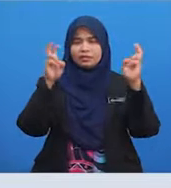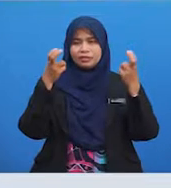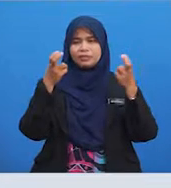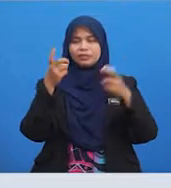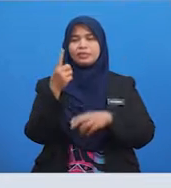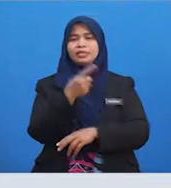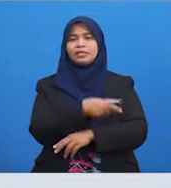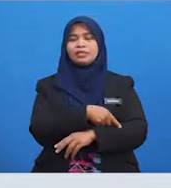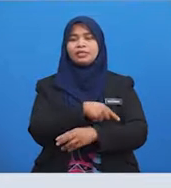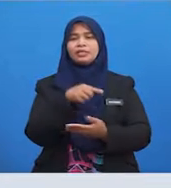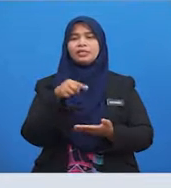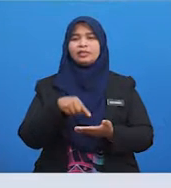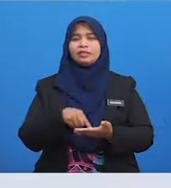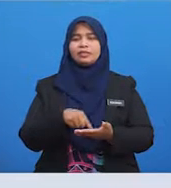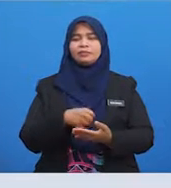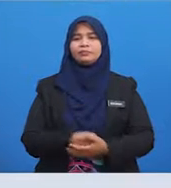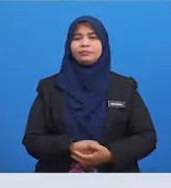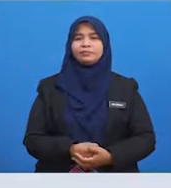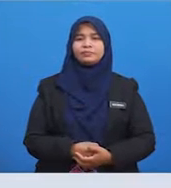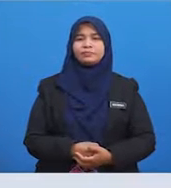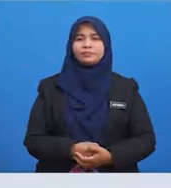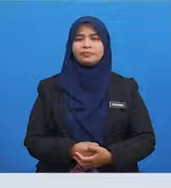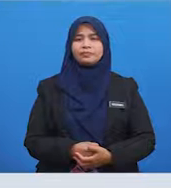kita pada hari ini.